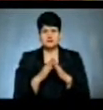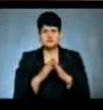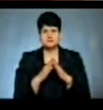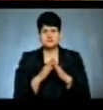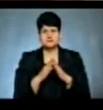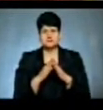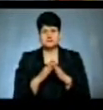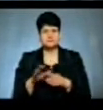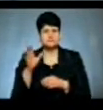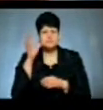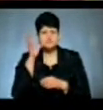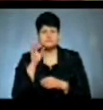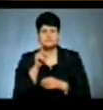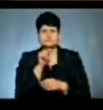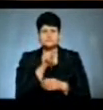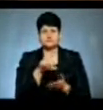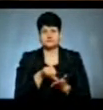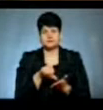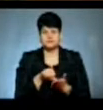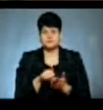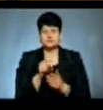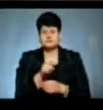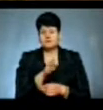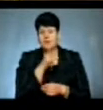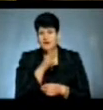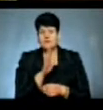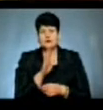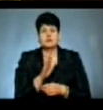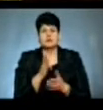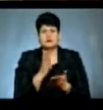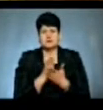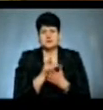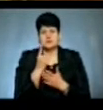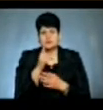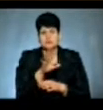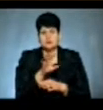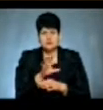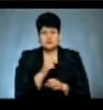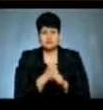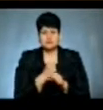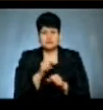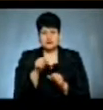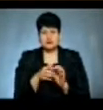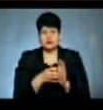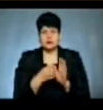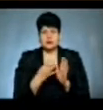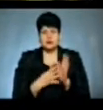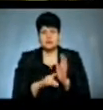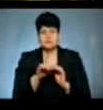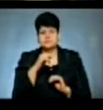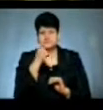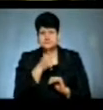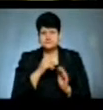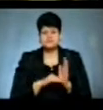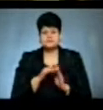і слухали, як він виступає. З тих часів у Володимира збереглося лише одне фото, зроблене в 1991 році у